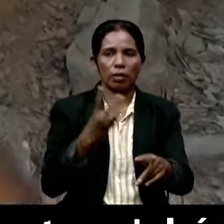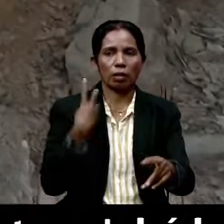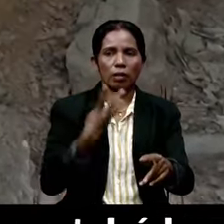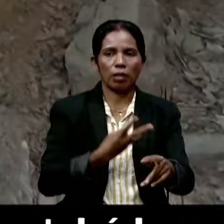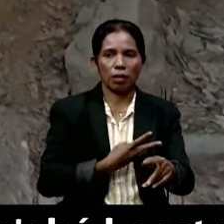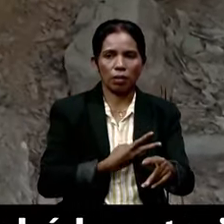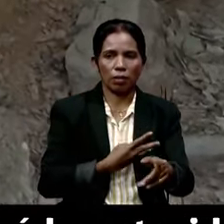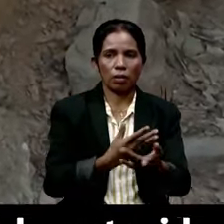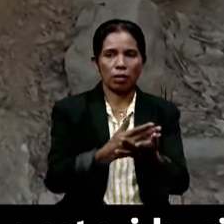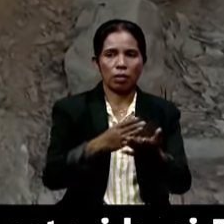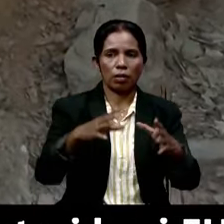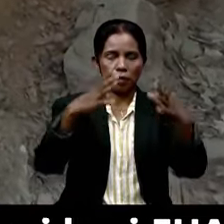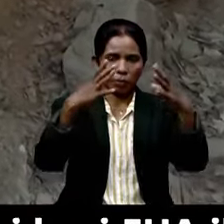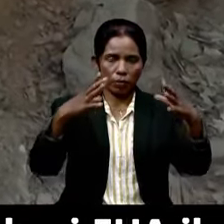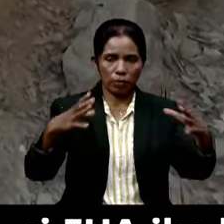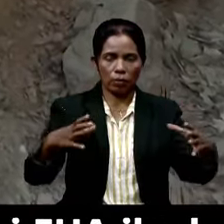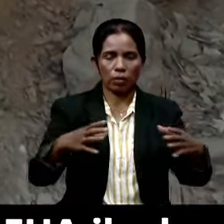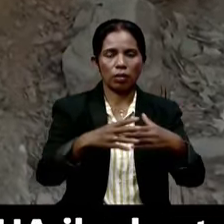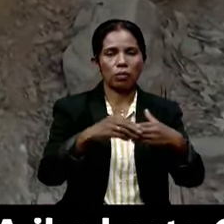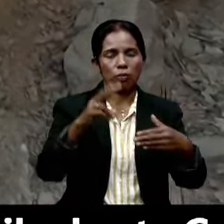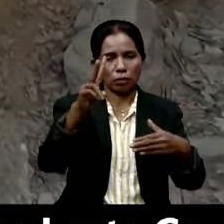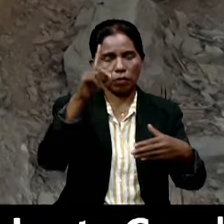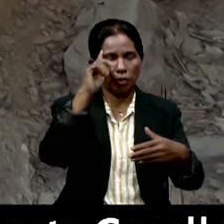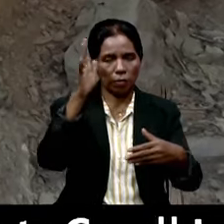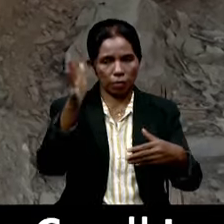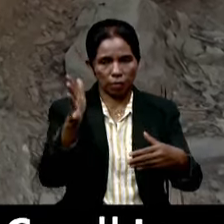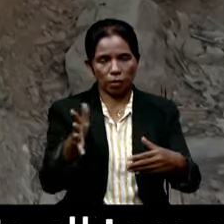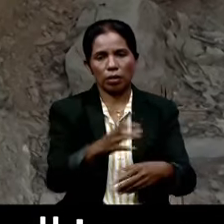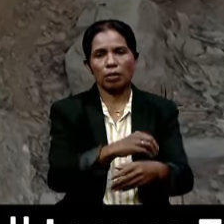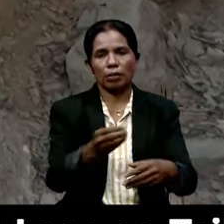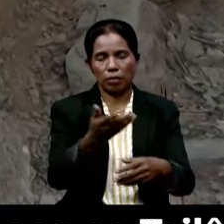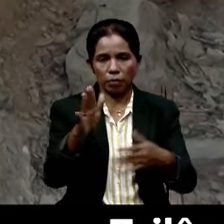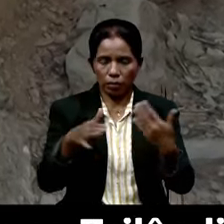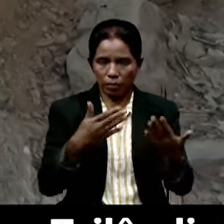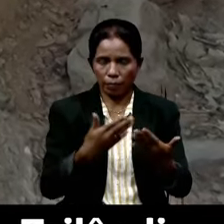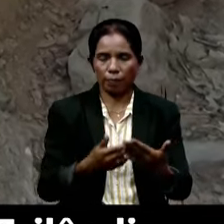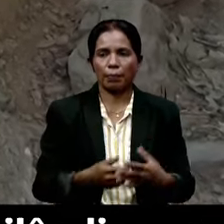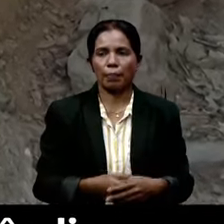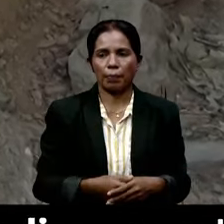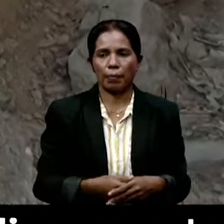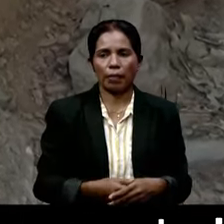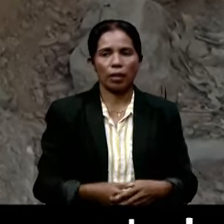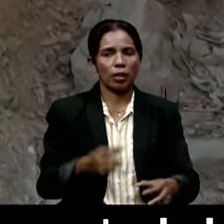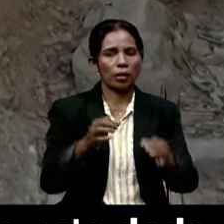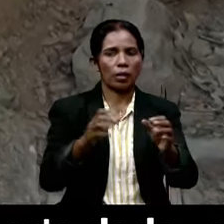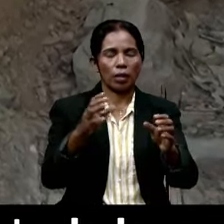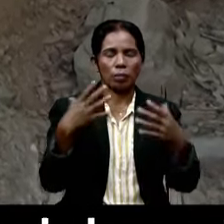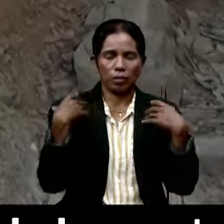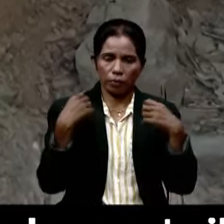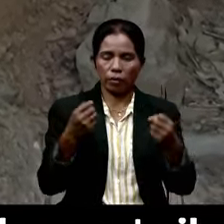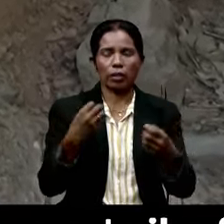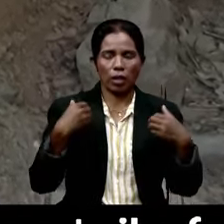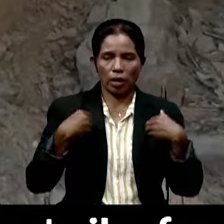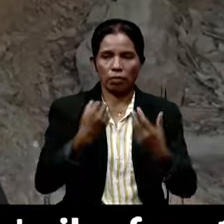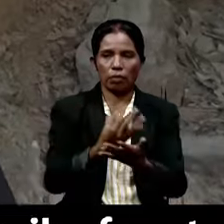tu tentang bidon ida $2 pusen. Ita posok malu bahalo sih rasa. Se ema force ya mak ho ola sai